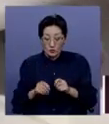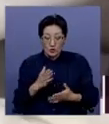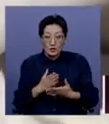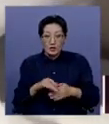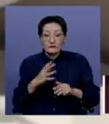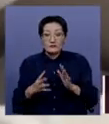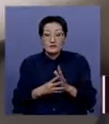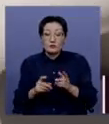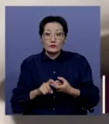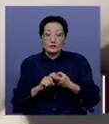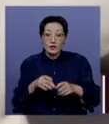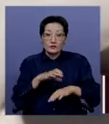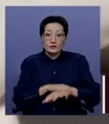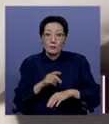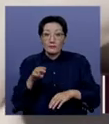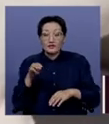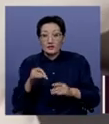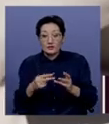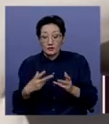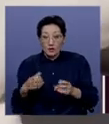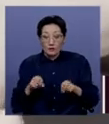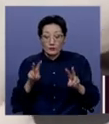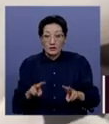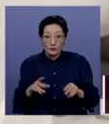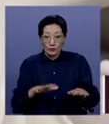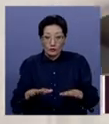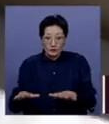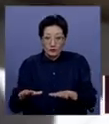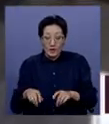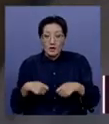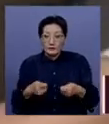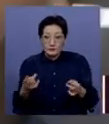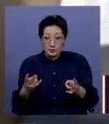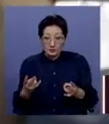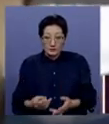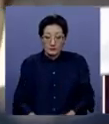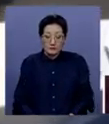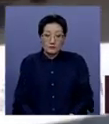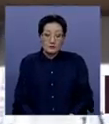COVID-19 инфекциясын анықтайтын ПТР-тестерді арнайы орындарда ғана тапсыру қажет.